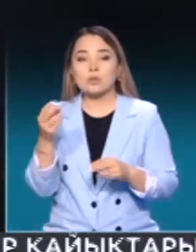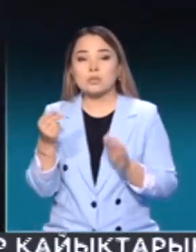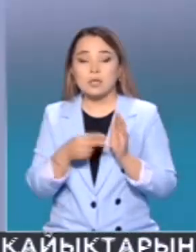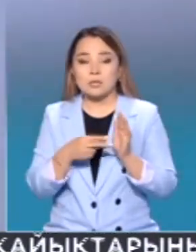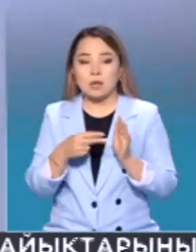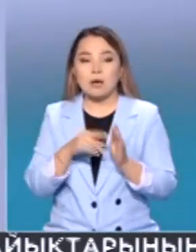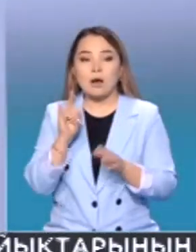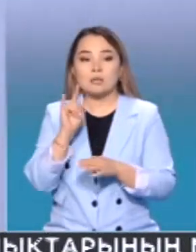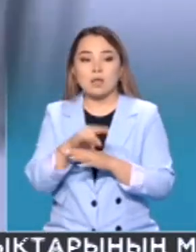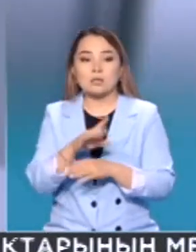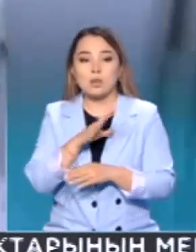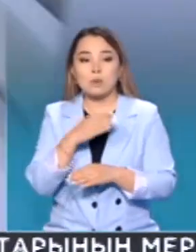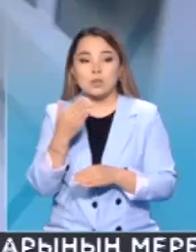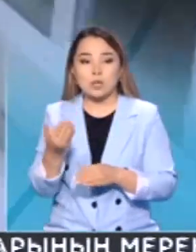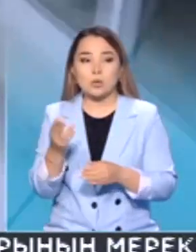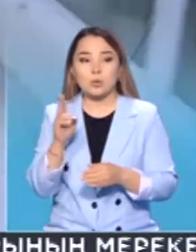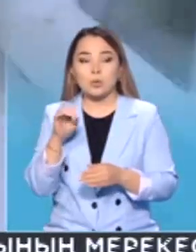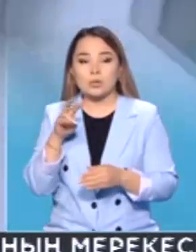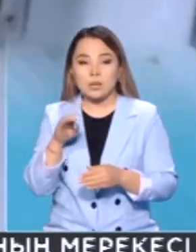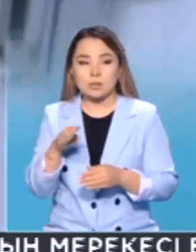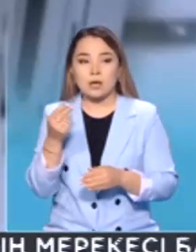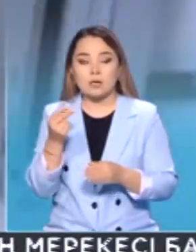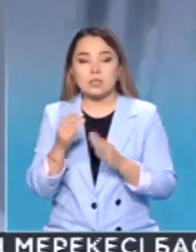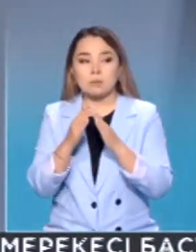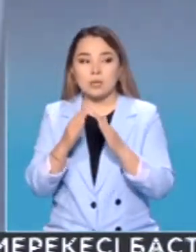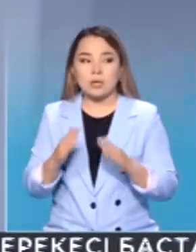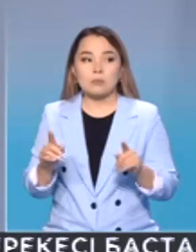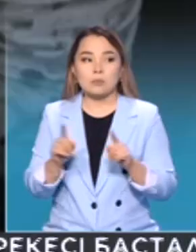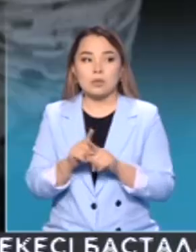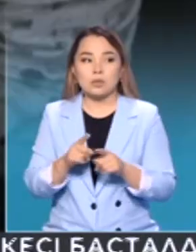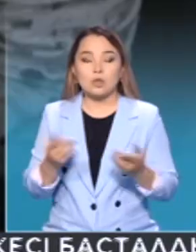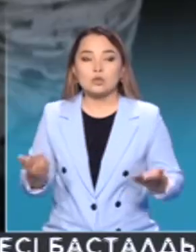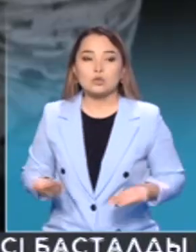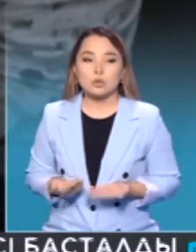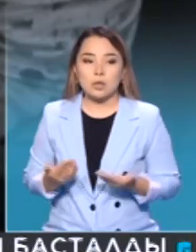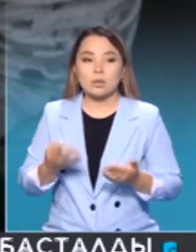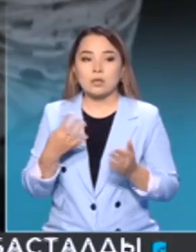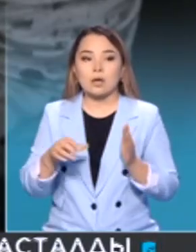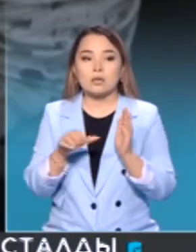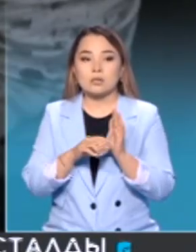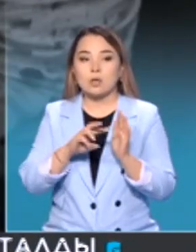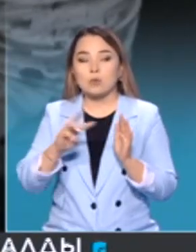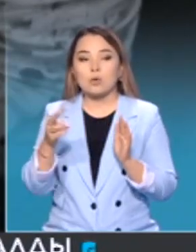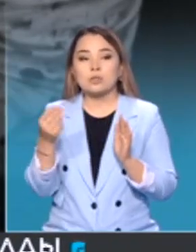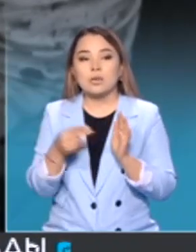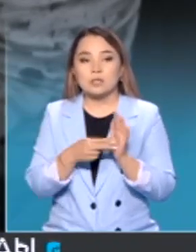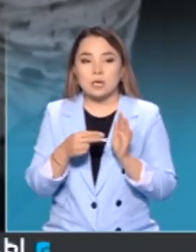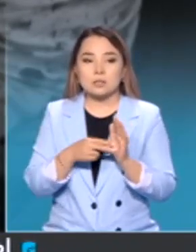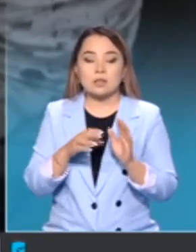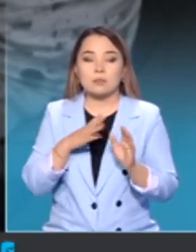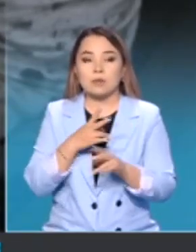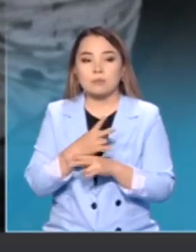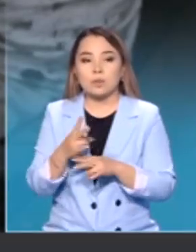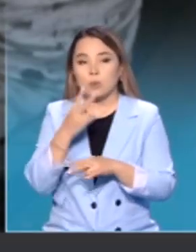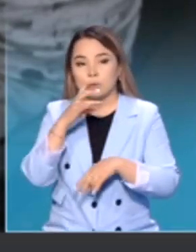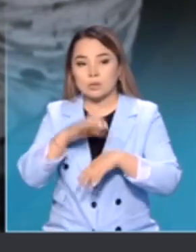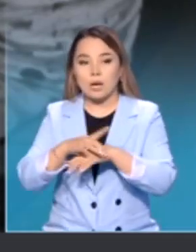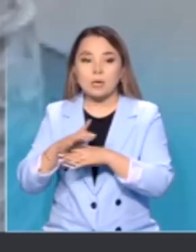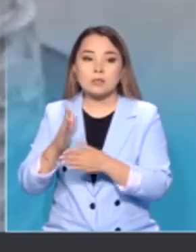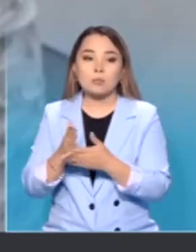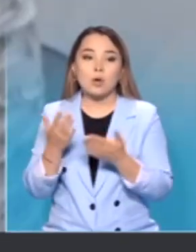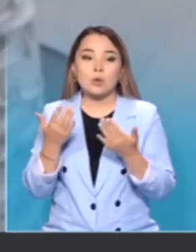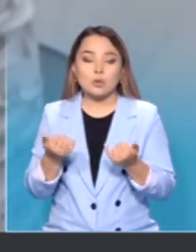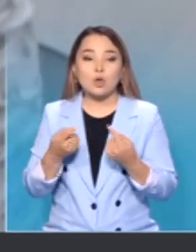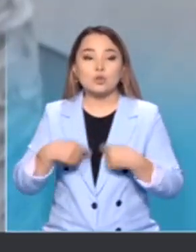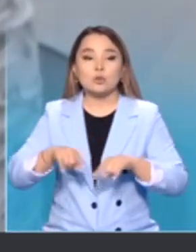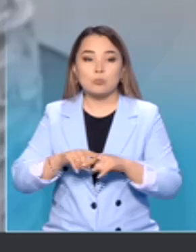теңгеге алданып қалған. Ал Кюнет қаржы пирамидасы бойынша тұрғындарға 46 миллион теңге көлемінде залал келтірілген. Қазіргі таңда